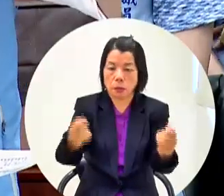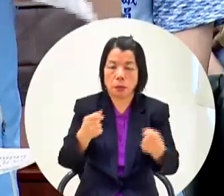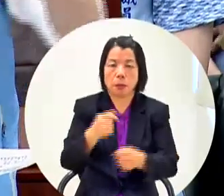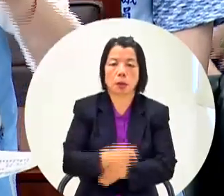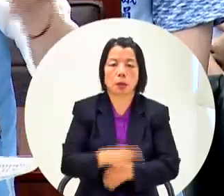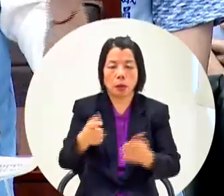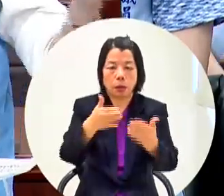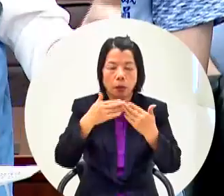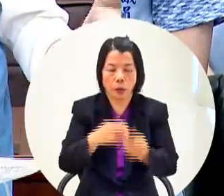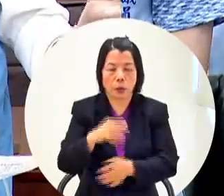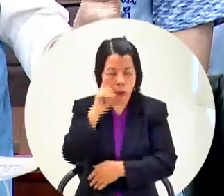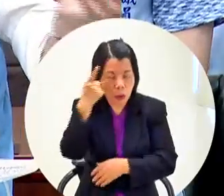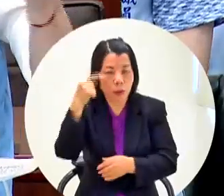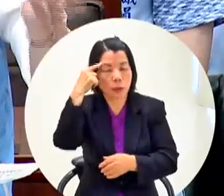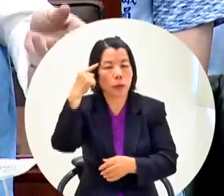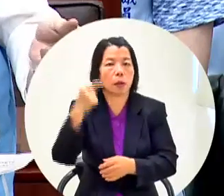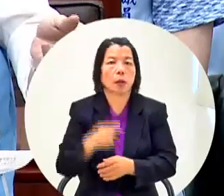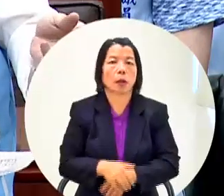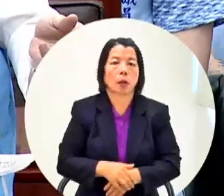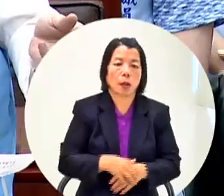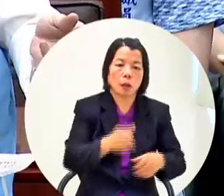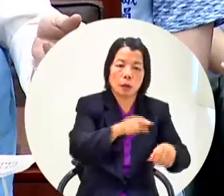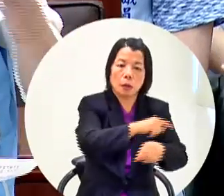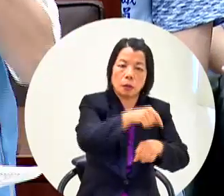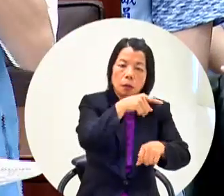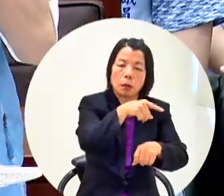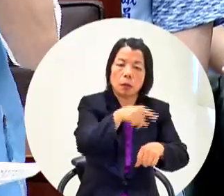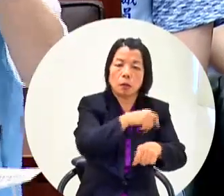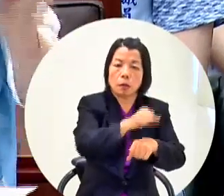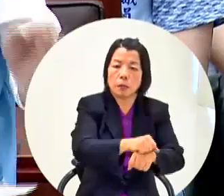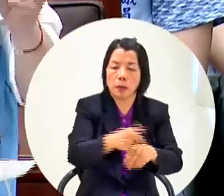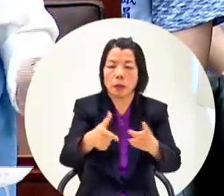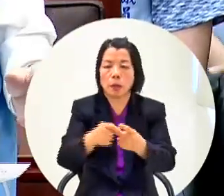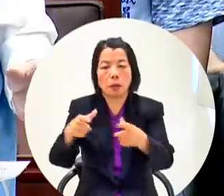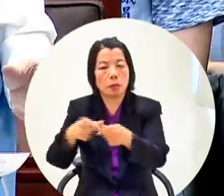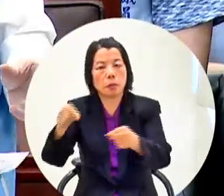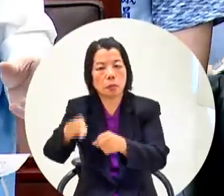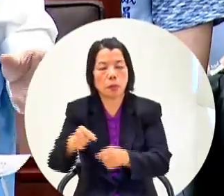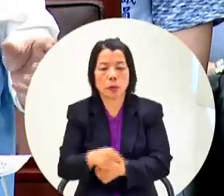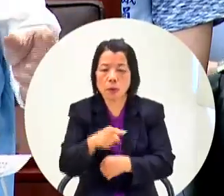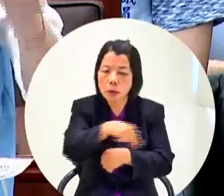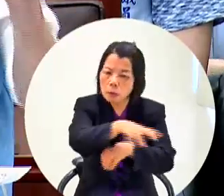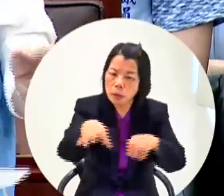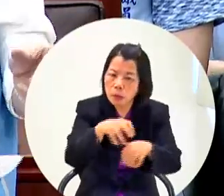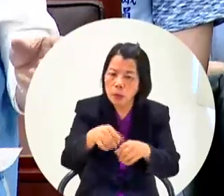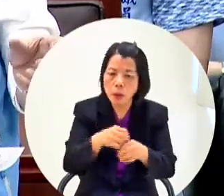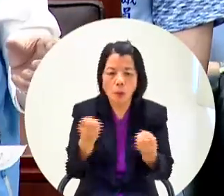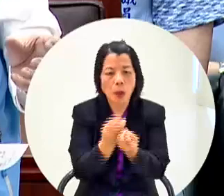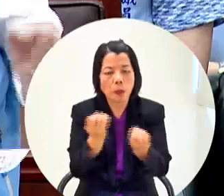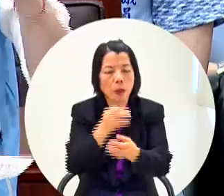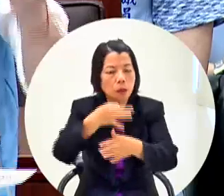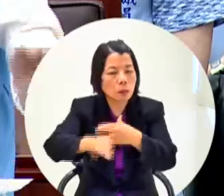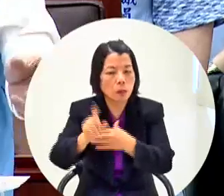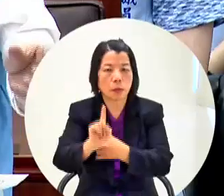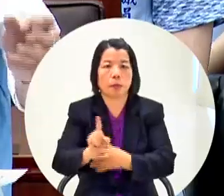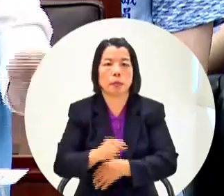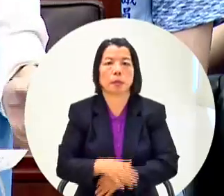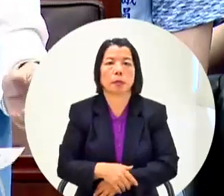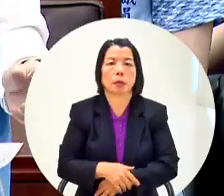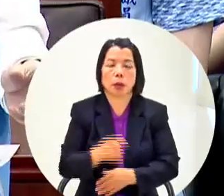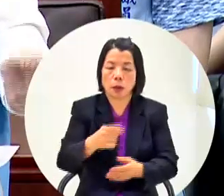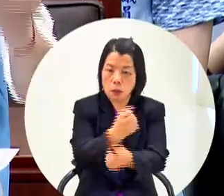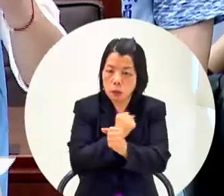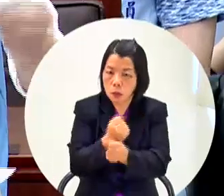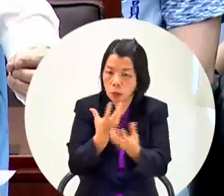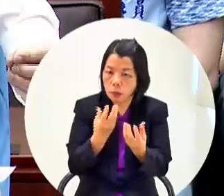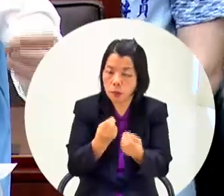考。怎么日本会跟新加坡会进入紧急状态？是不是他们哪些环节没有注意到，该注意未